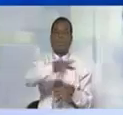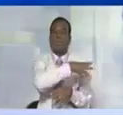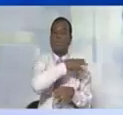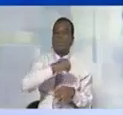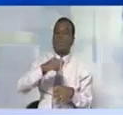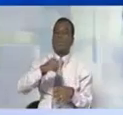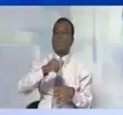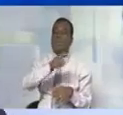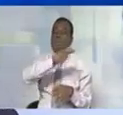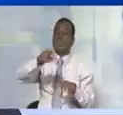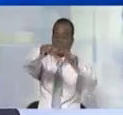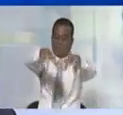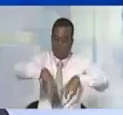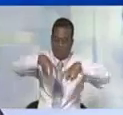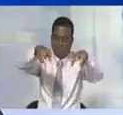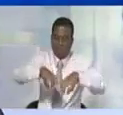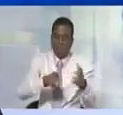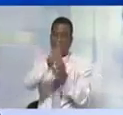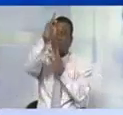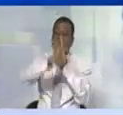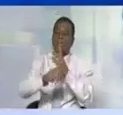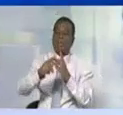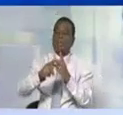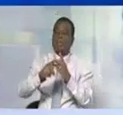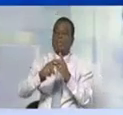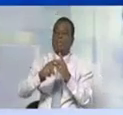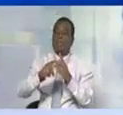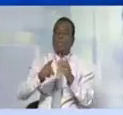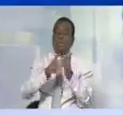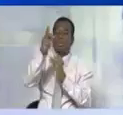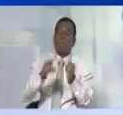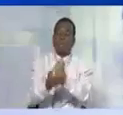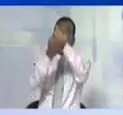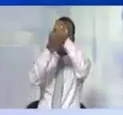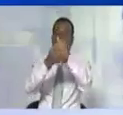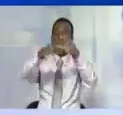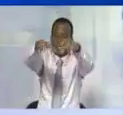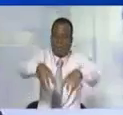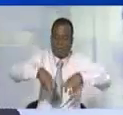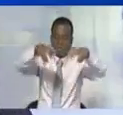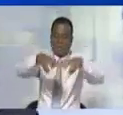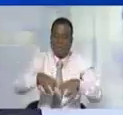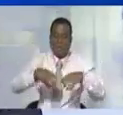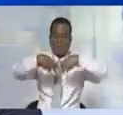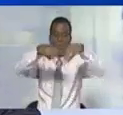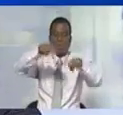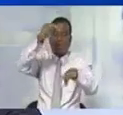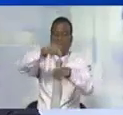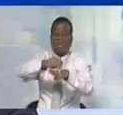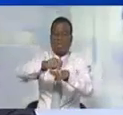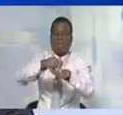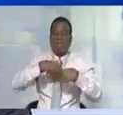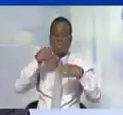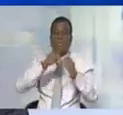Et puis au niveau agricole, le projet PROPACOM, le projet d'appui à l'agriculture et à la commercialisation,